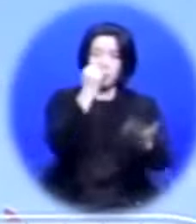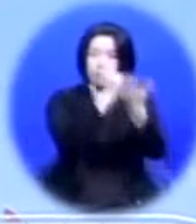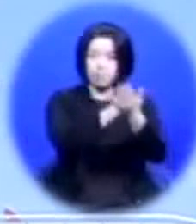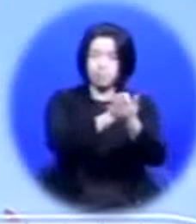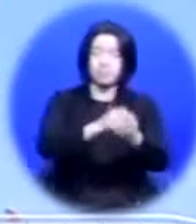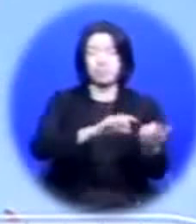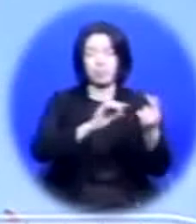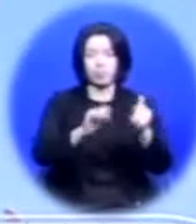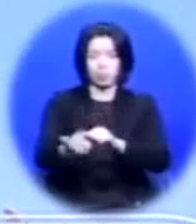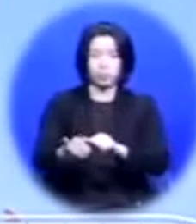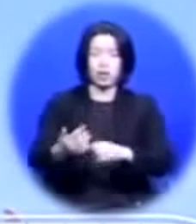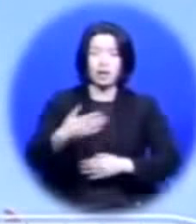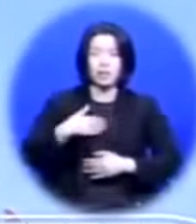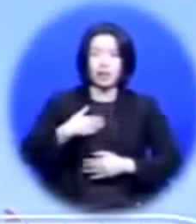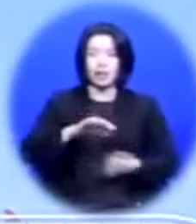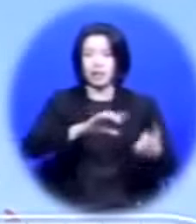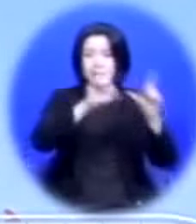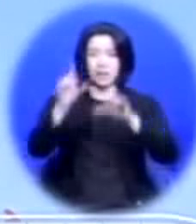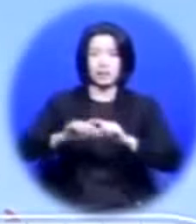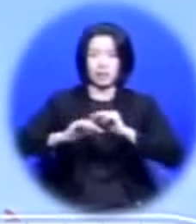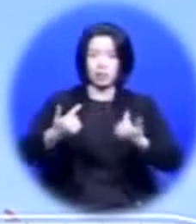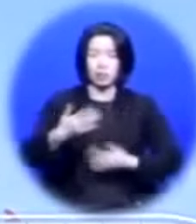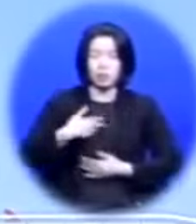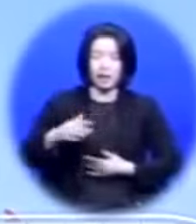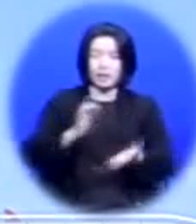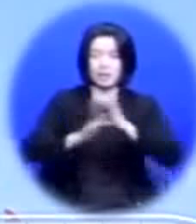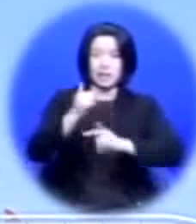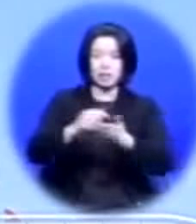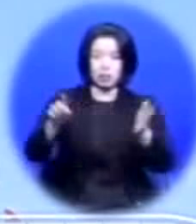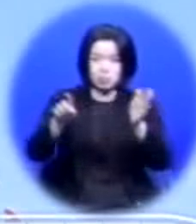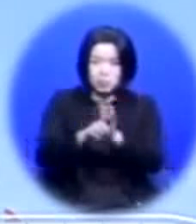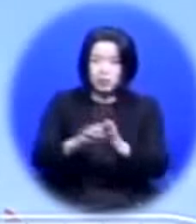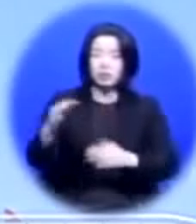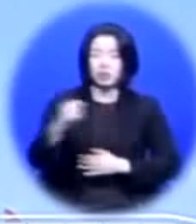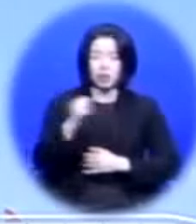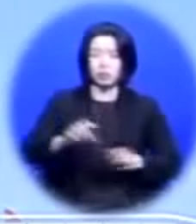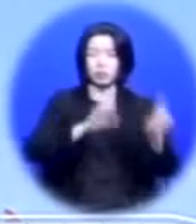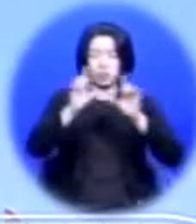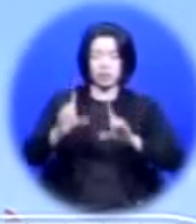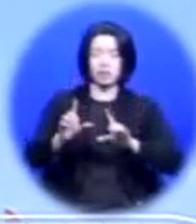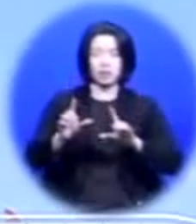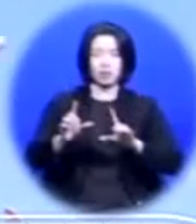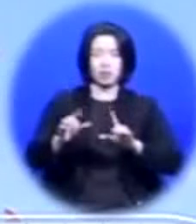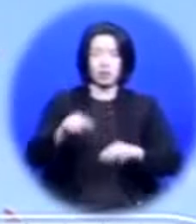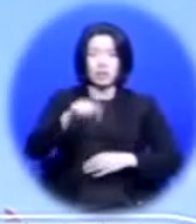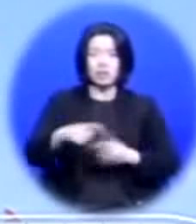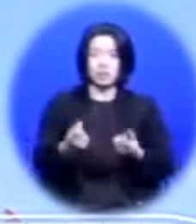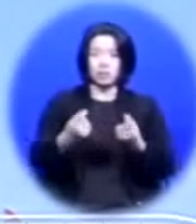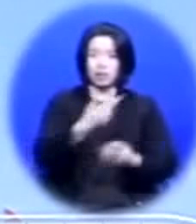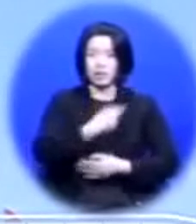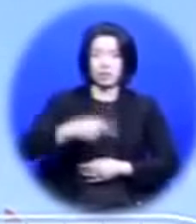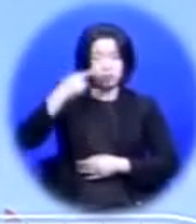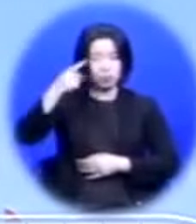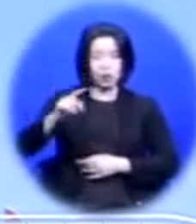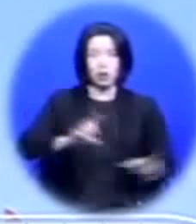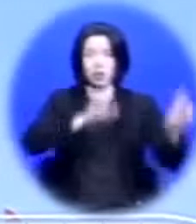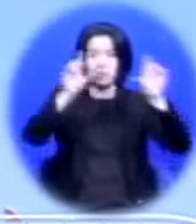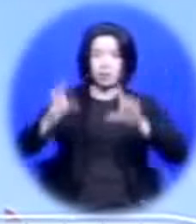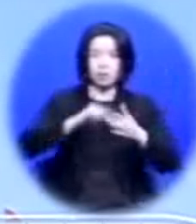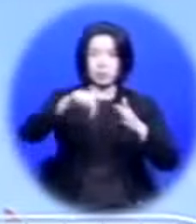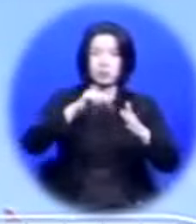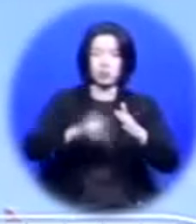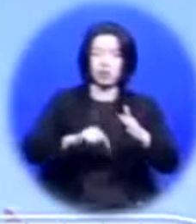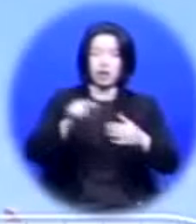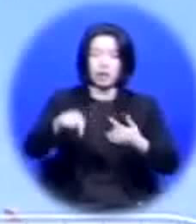사는 것이 아니라고 나는 이제 예수님을 믿는 믿음으로 사는 것이라고 그렇게 해서 사도 바울의 삶 속에